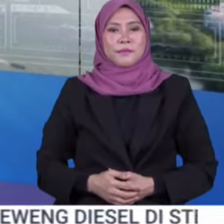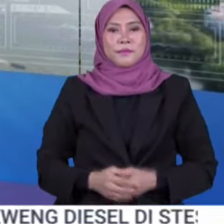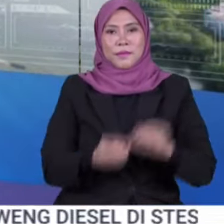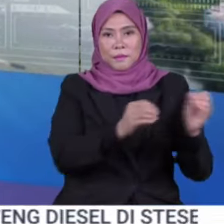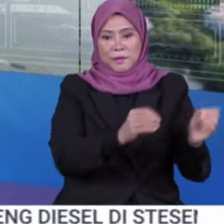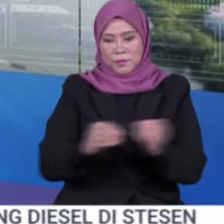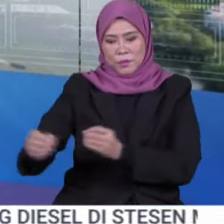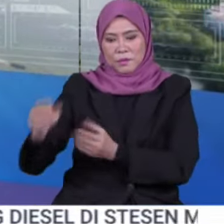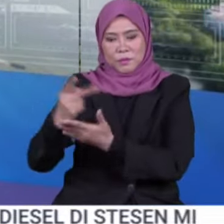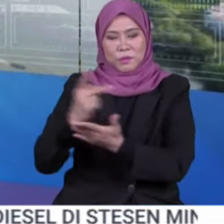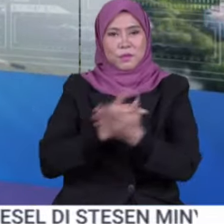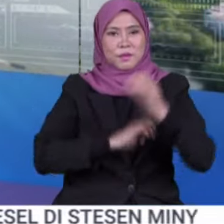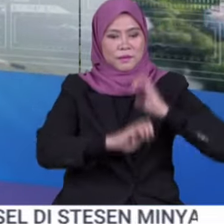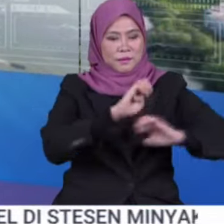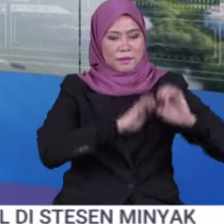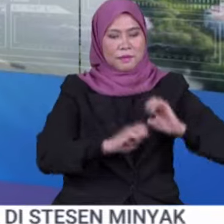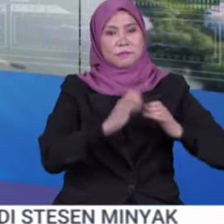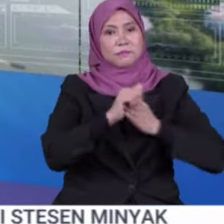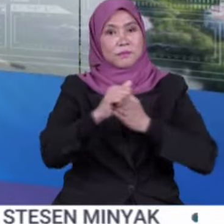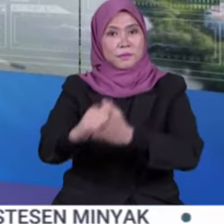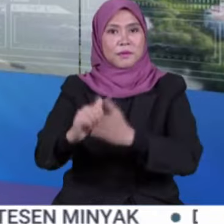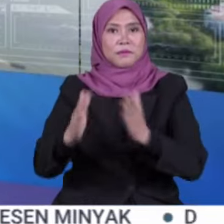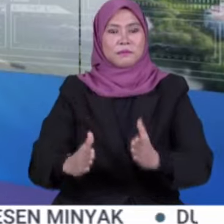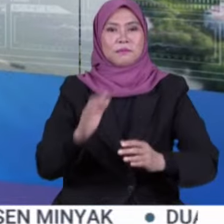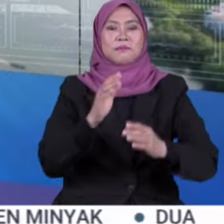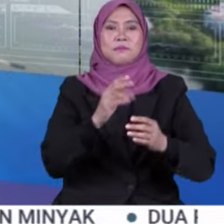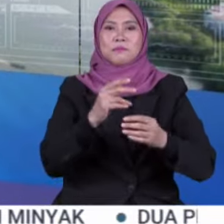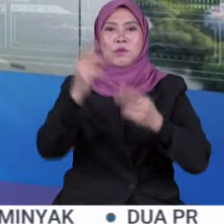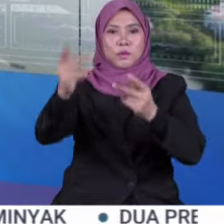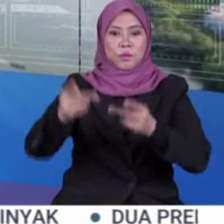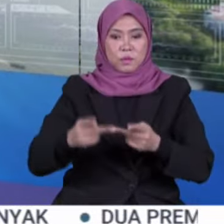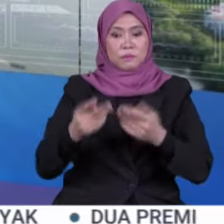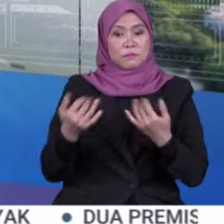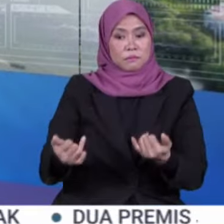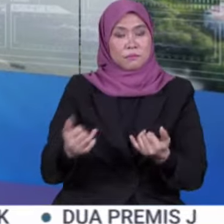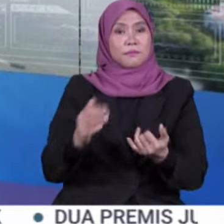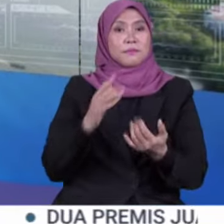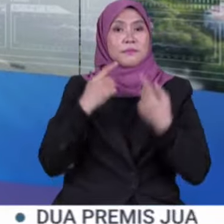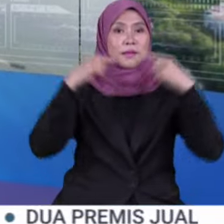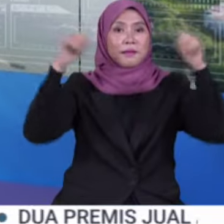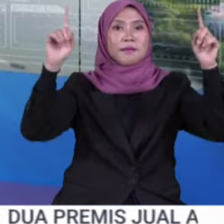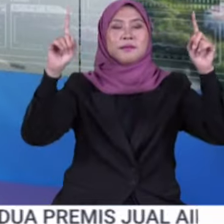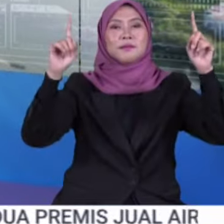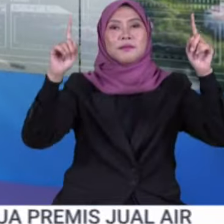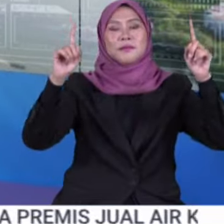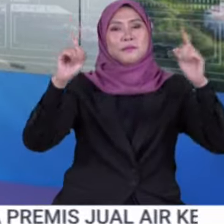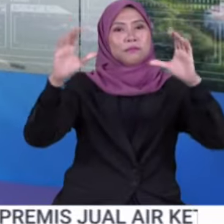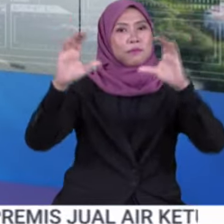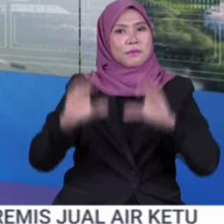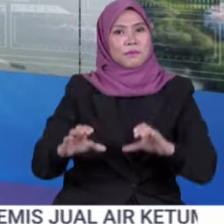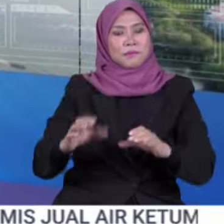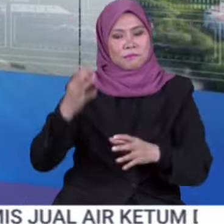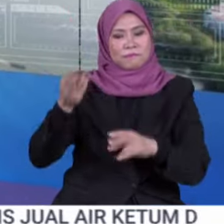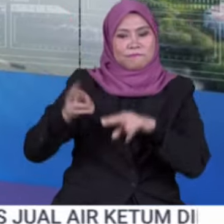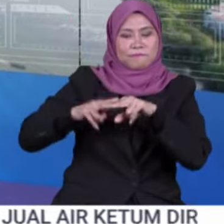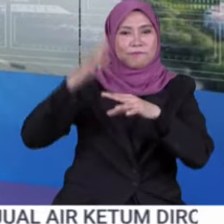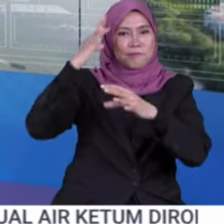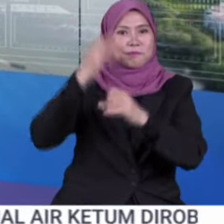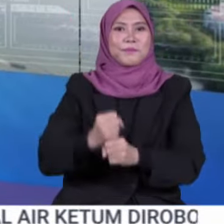Penganjuran kursus etika kepimpinan dan protokol pegawai tadbir agama daerah berupaya menjadi medium dalam meningkatkan keyakinan diri